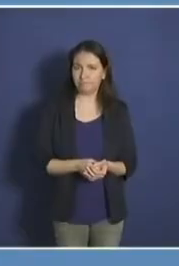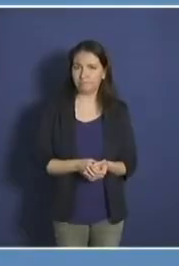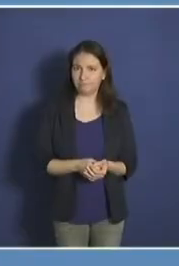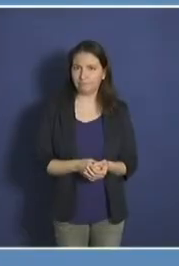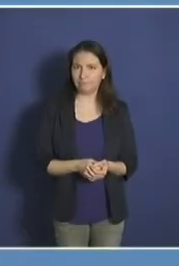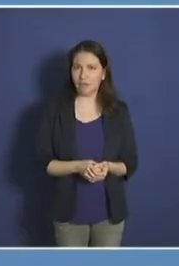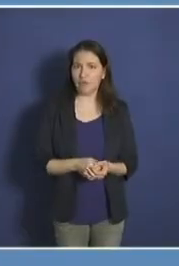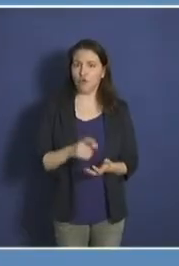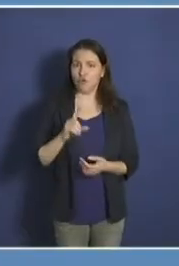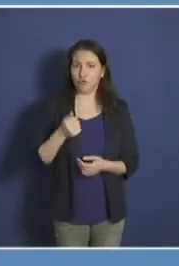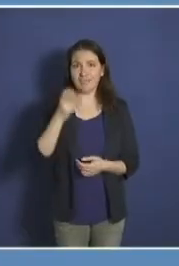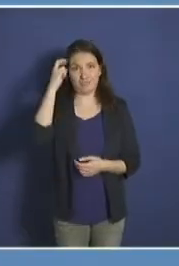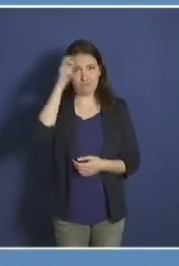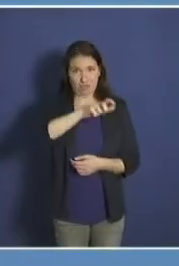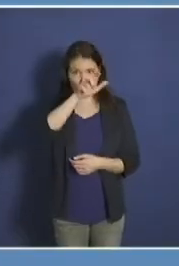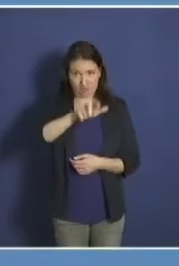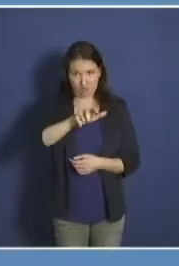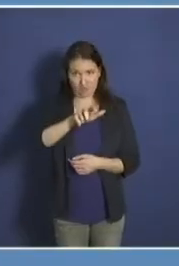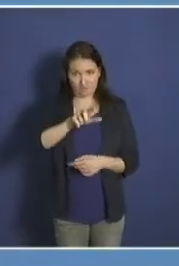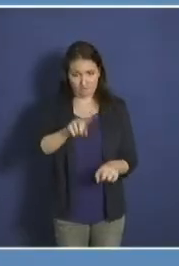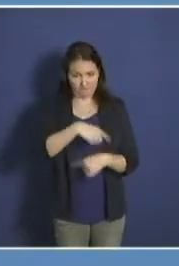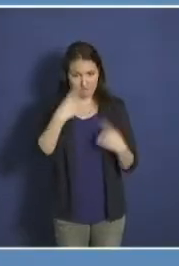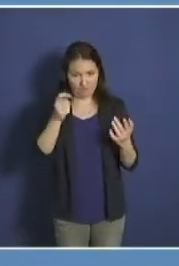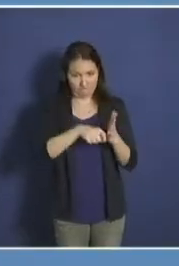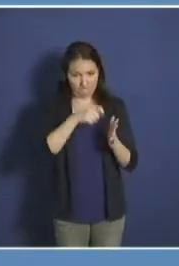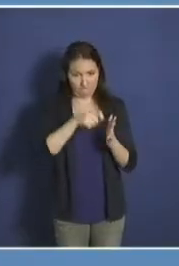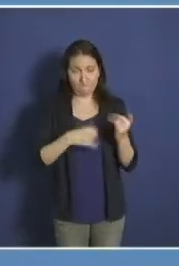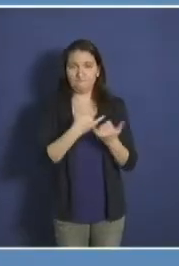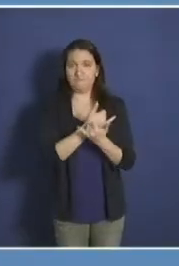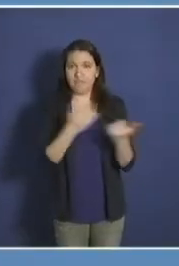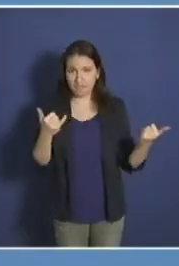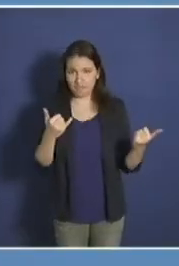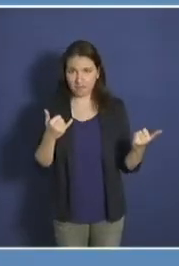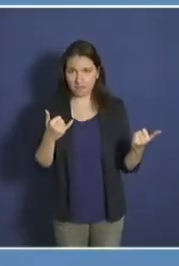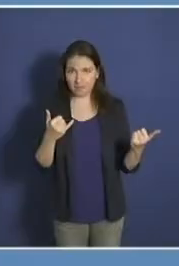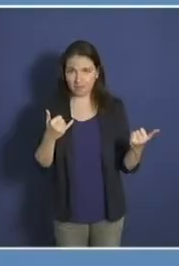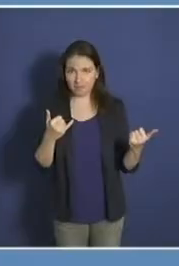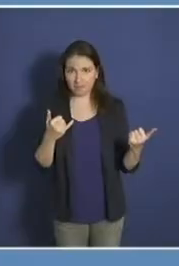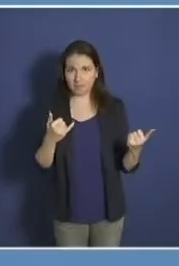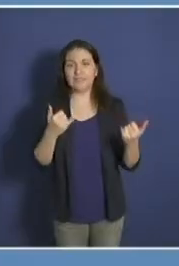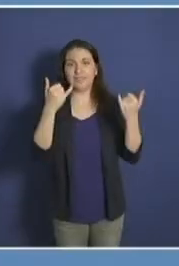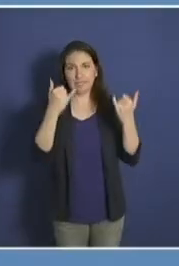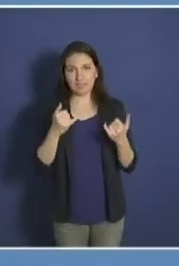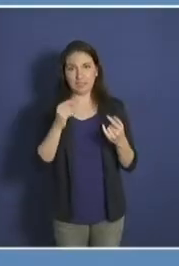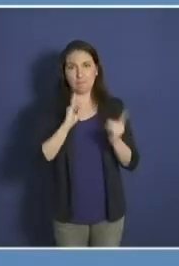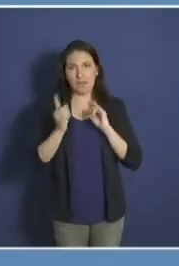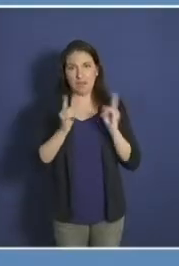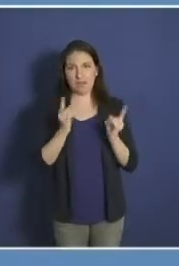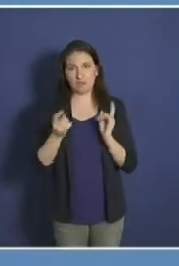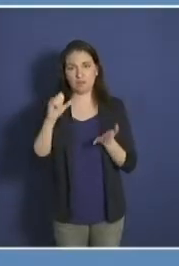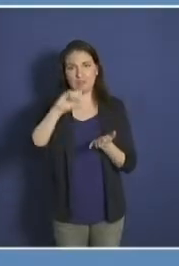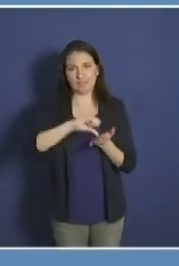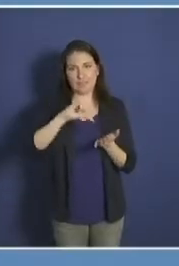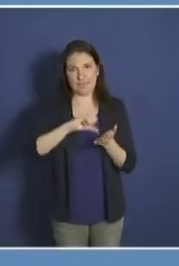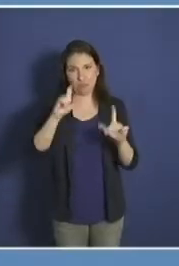wählen wir die Wissenschaftler immer aus nach der Frage, was steht im Zentrum der Beratung. Diesmal stand die